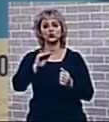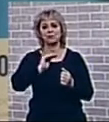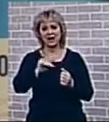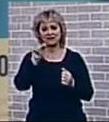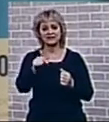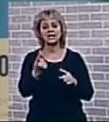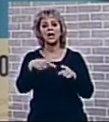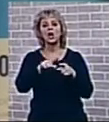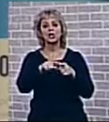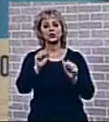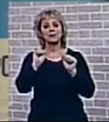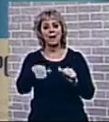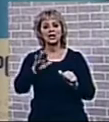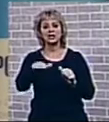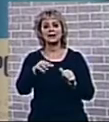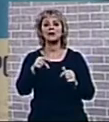профессии,